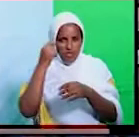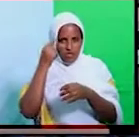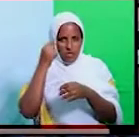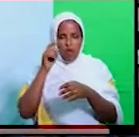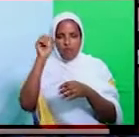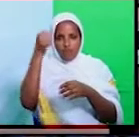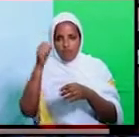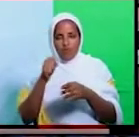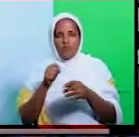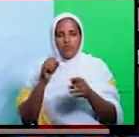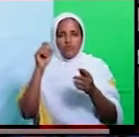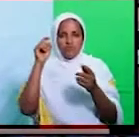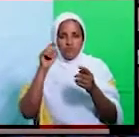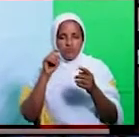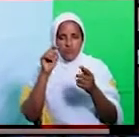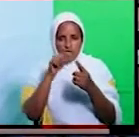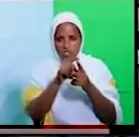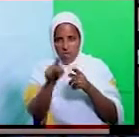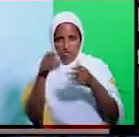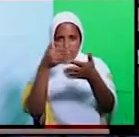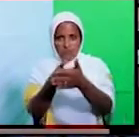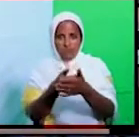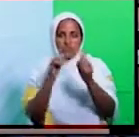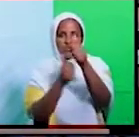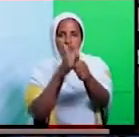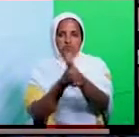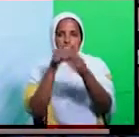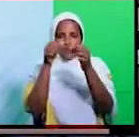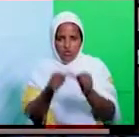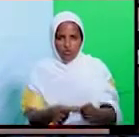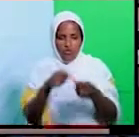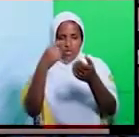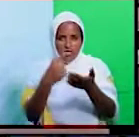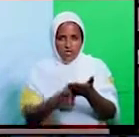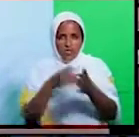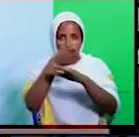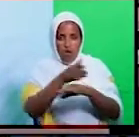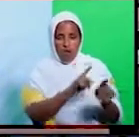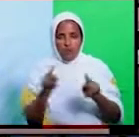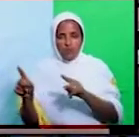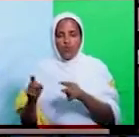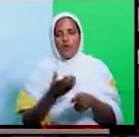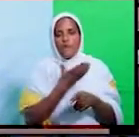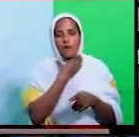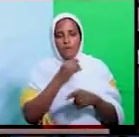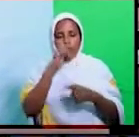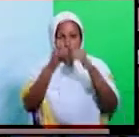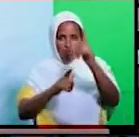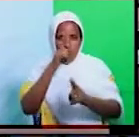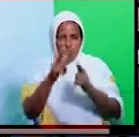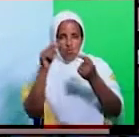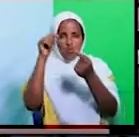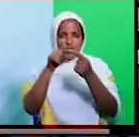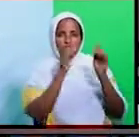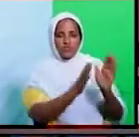ሳንወጣ የጠንካሮችን ጥያቄና ምርምር ብንጠይቅ ጥርሳችን ይሰበራ ወይ ደግሞ ወደ ውስጣችን ቢገባ ሰውነታችን